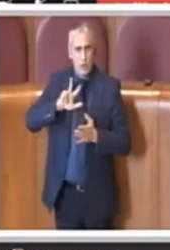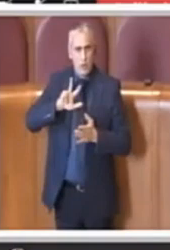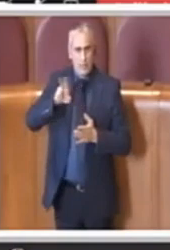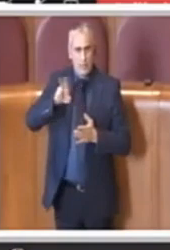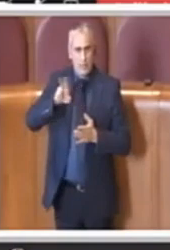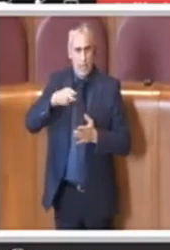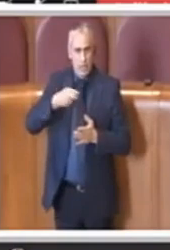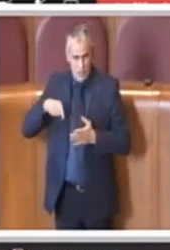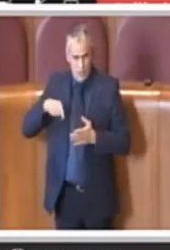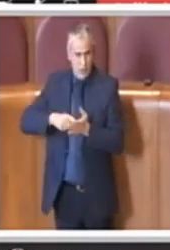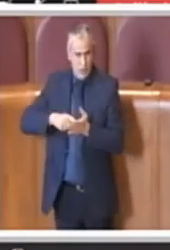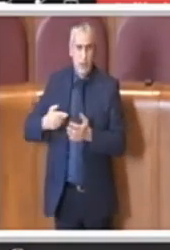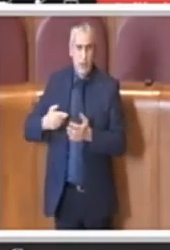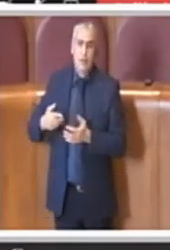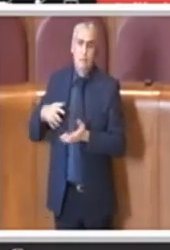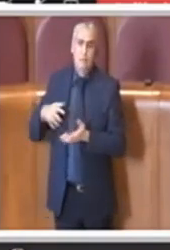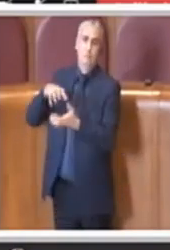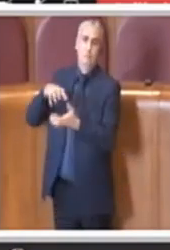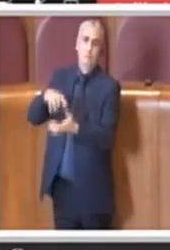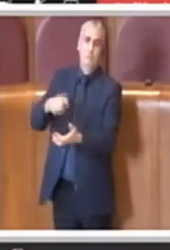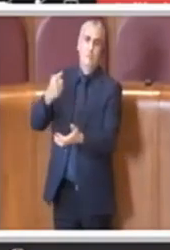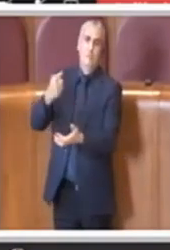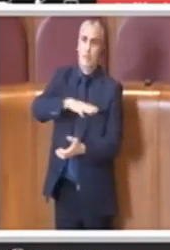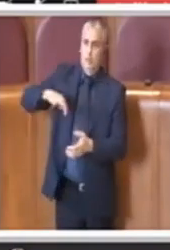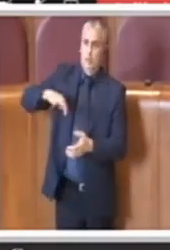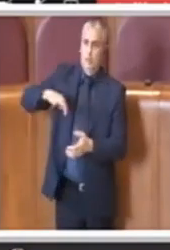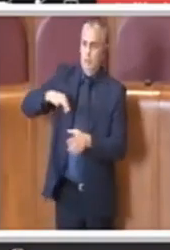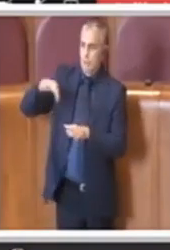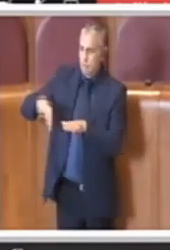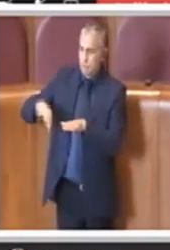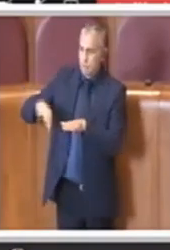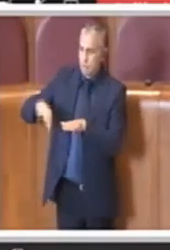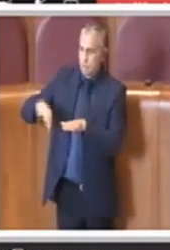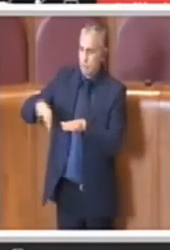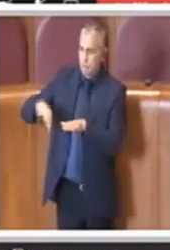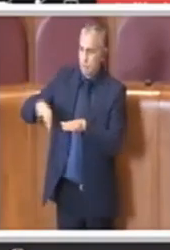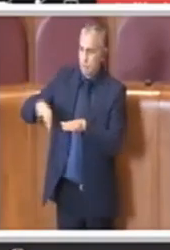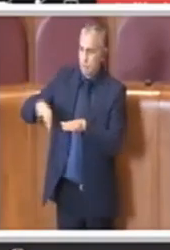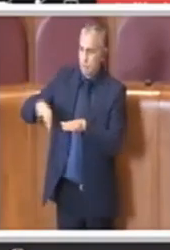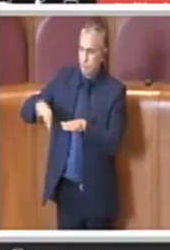urbana. Abbiamo messo a dimora molti alberi da quando